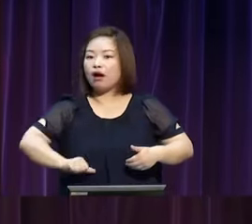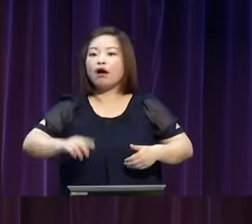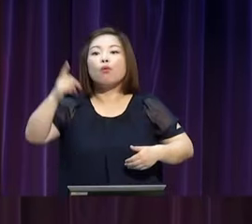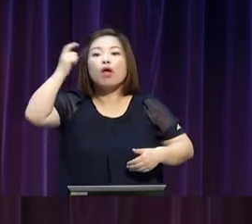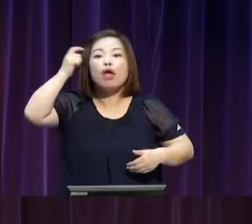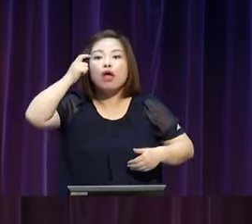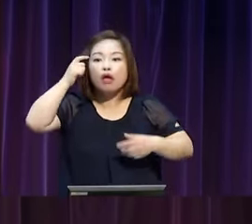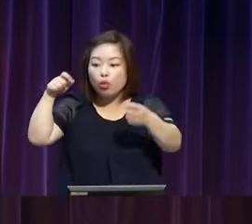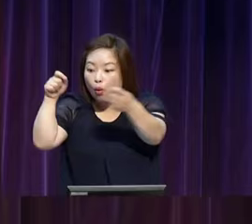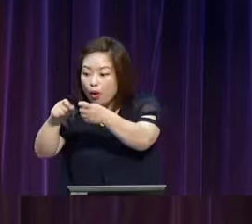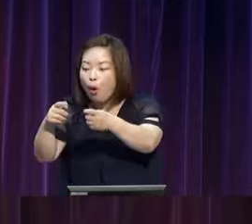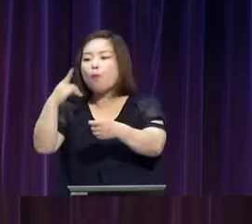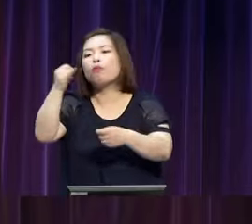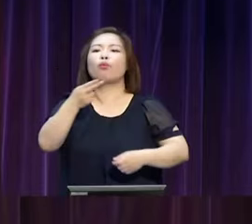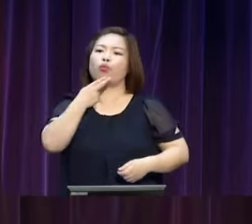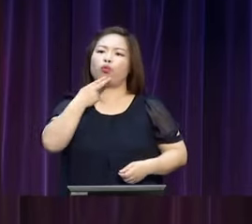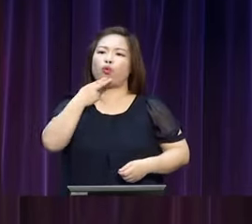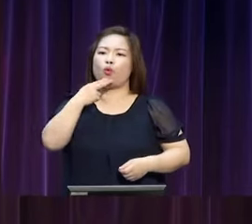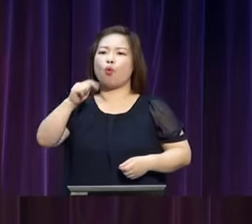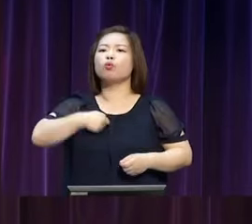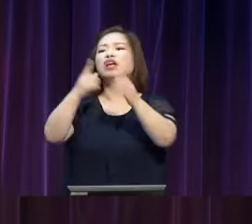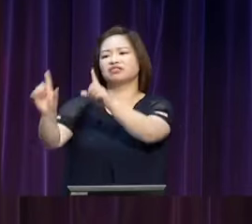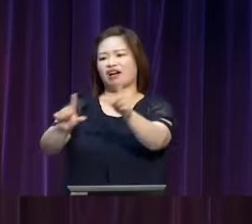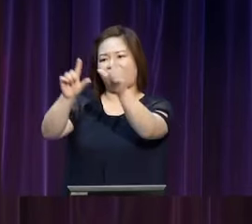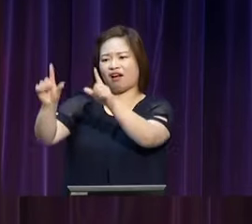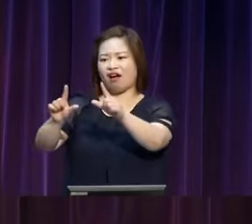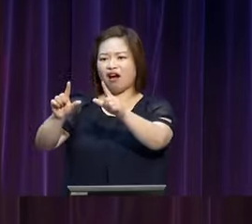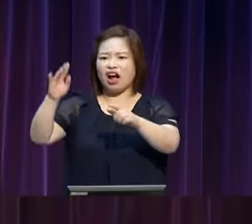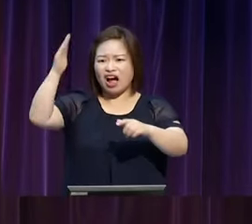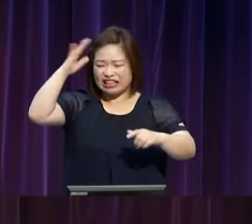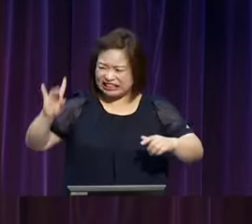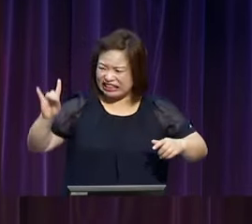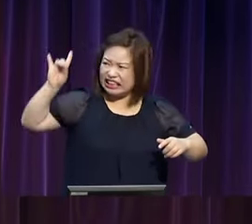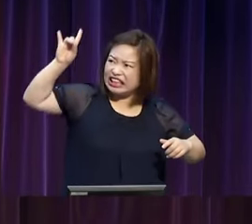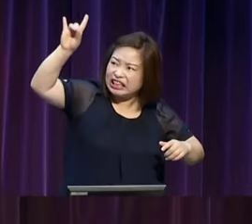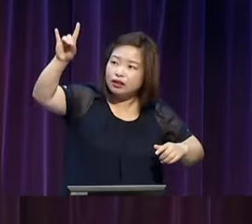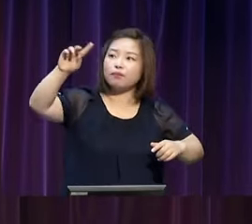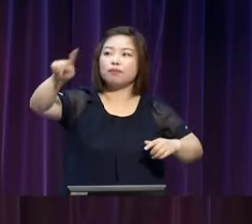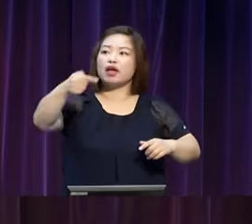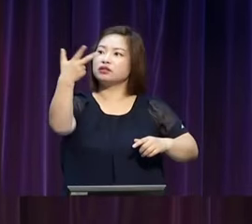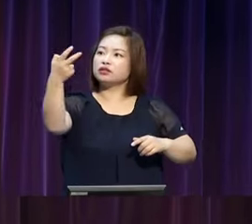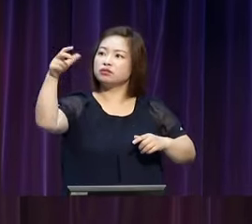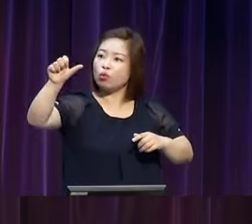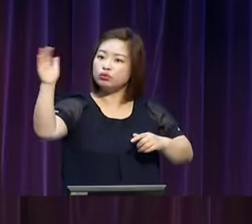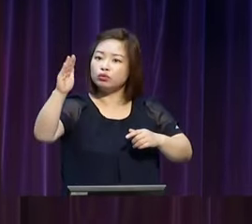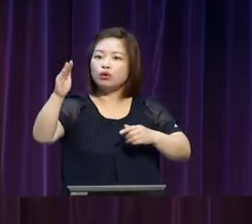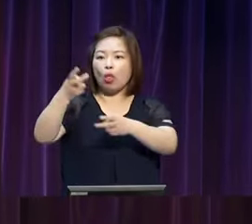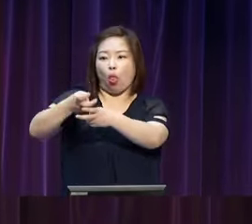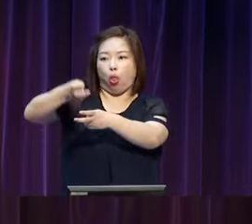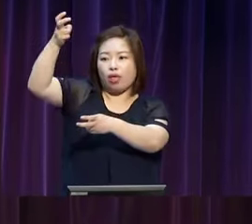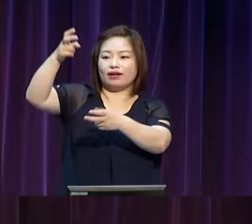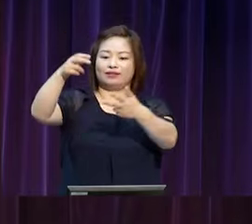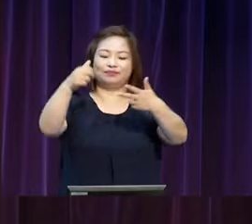밥을 해주는 게 아니니까요. 그러니까 키는 한 75 되는데 이렇게 왜소해요.